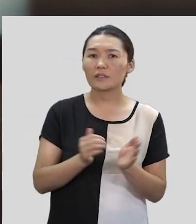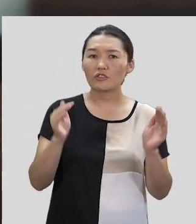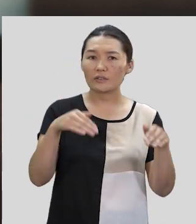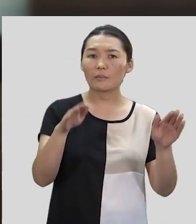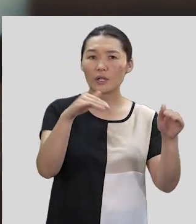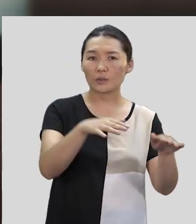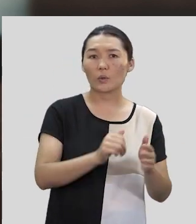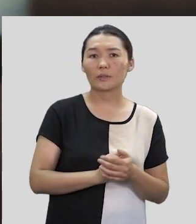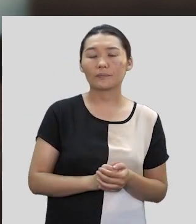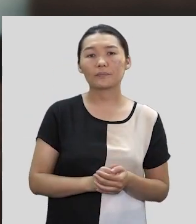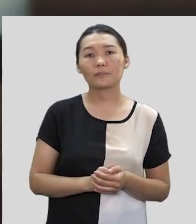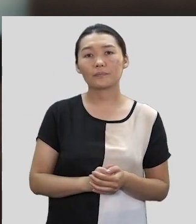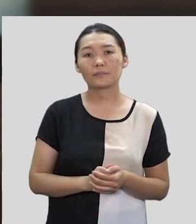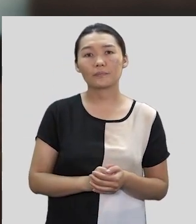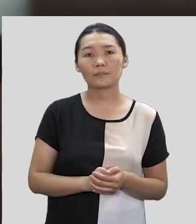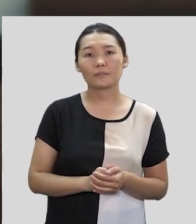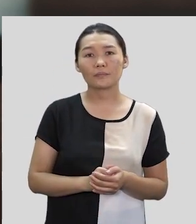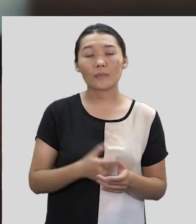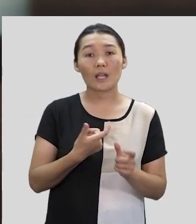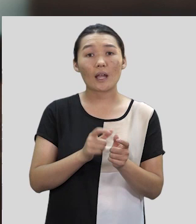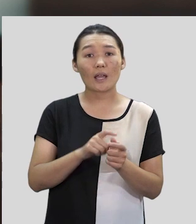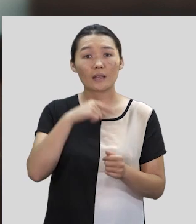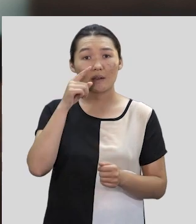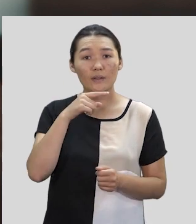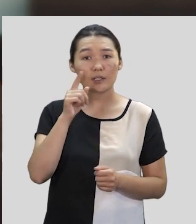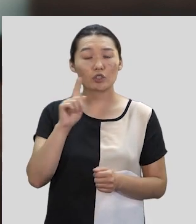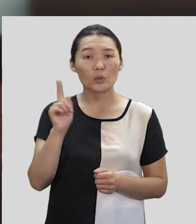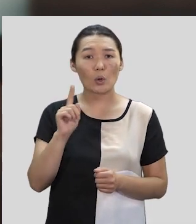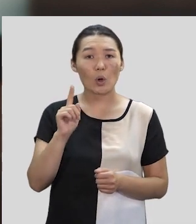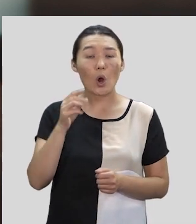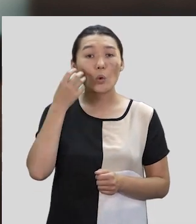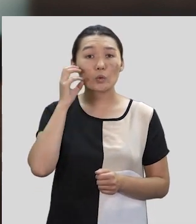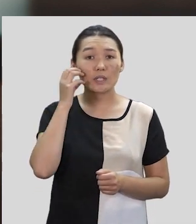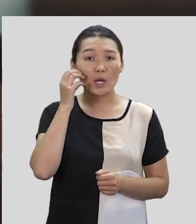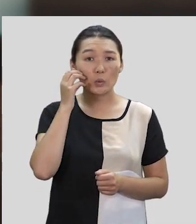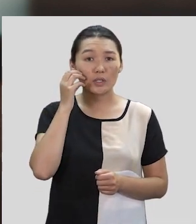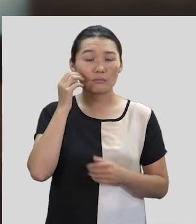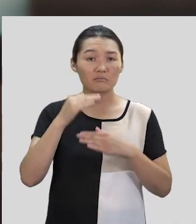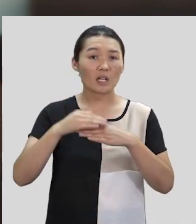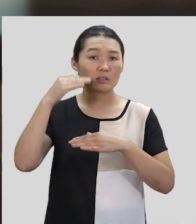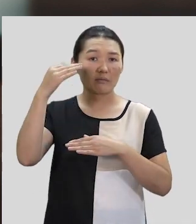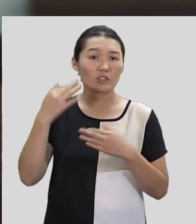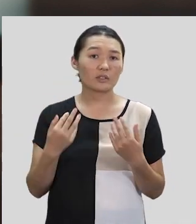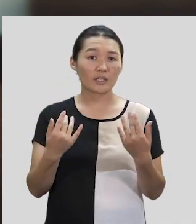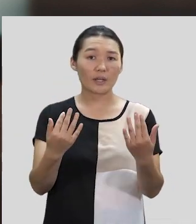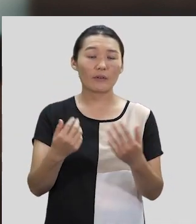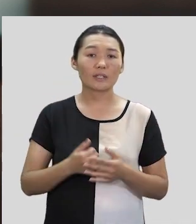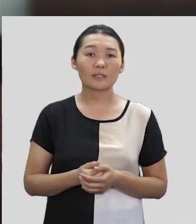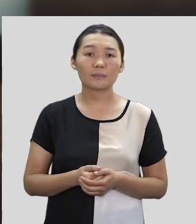и это говорит о том что у старухи завышенные требования